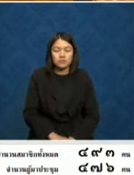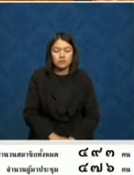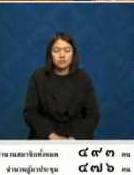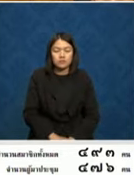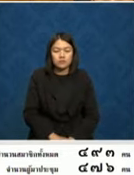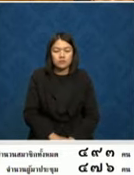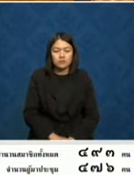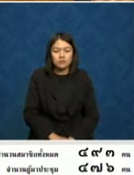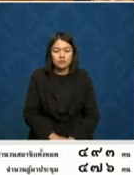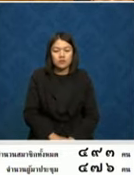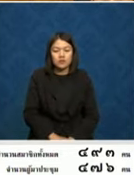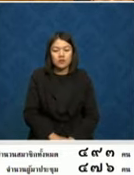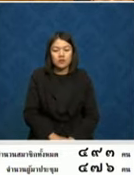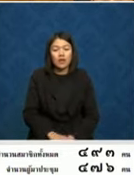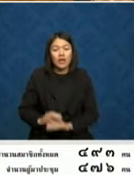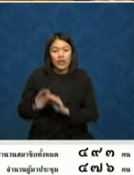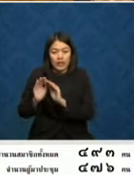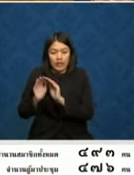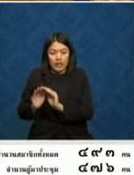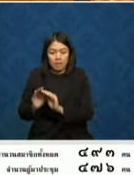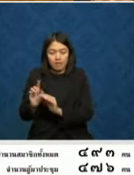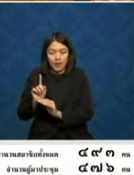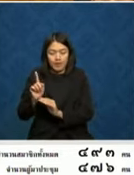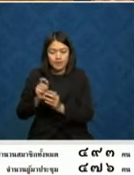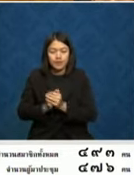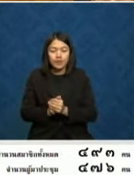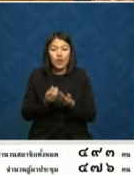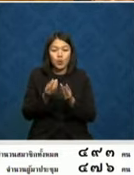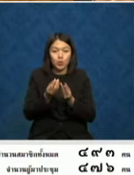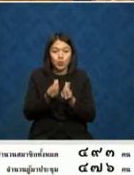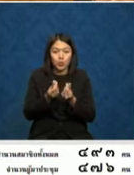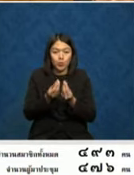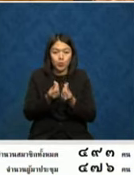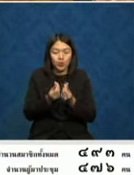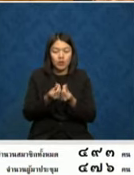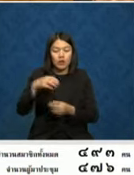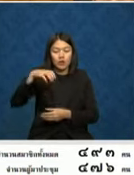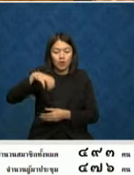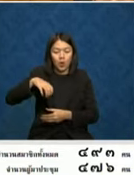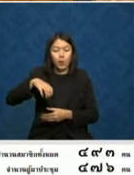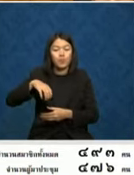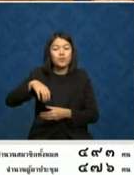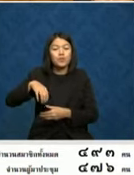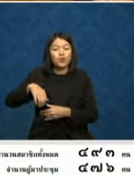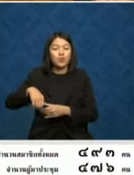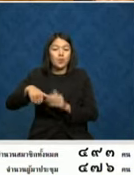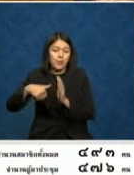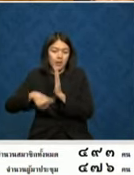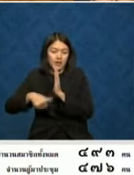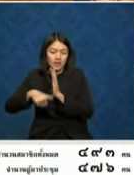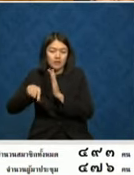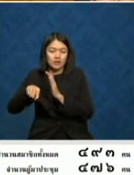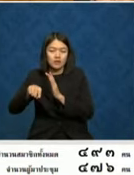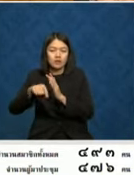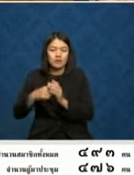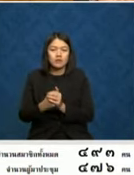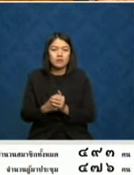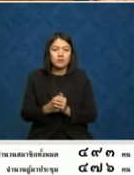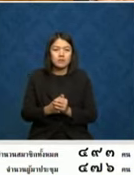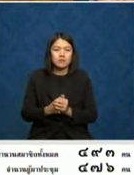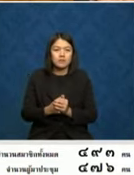ในส่วนของการจัดเก็บมีการชี้ในตัวเลขว่าของกรมศุลกากรเนี่ยมีการจัดเก็บ